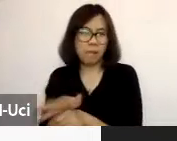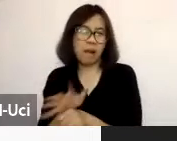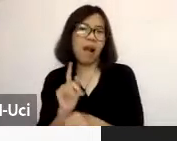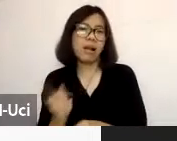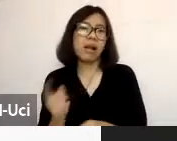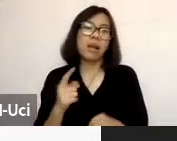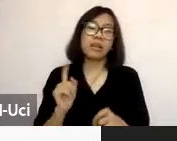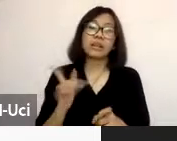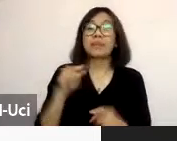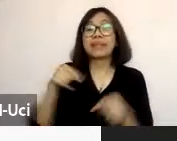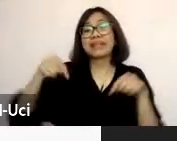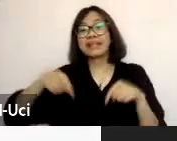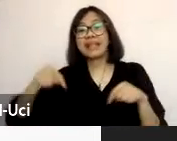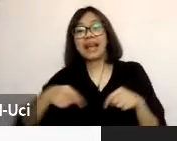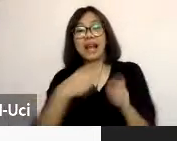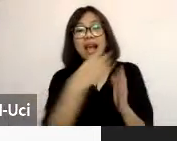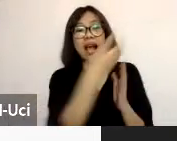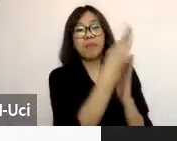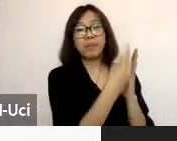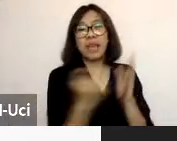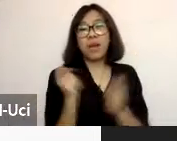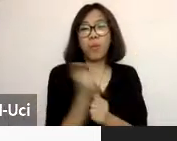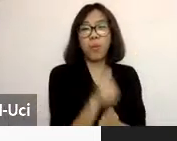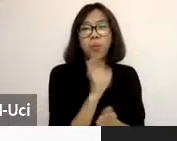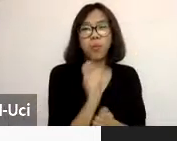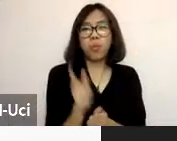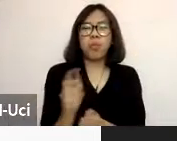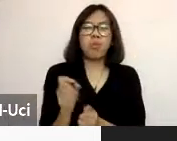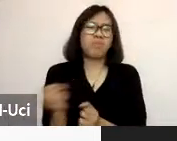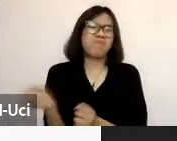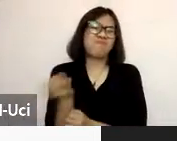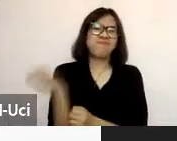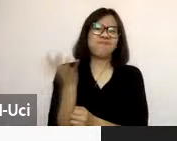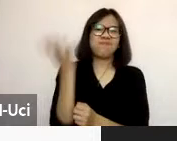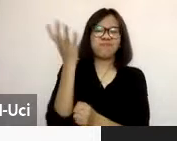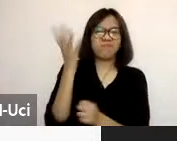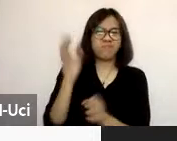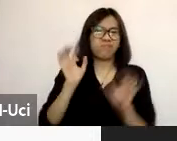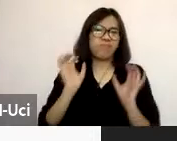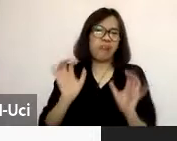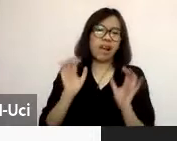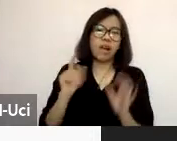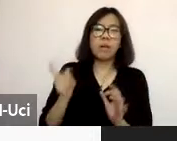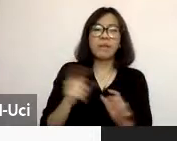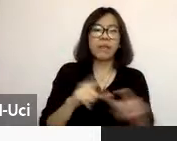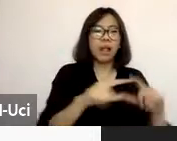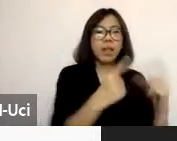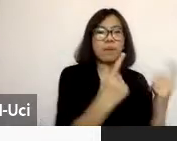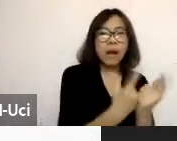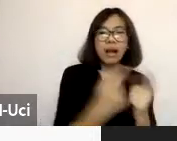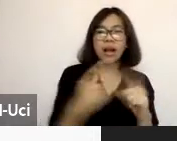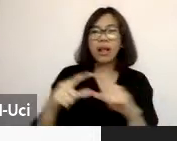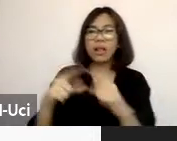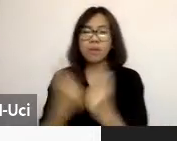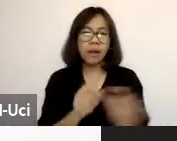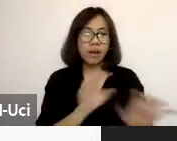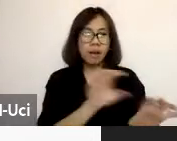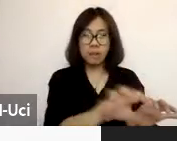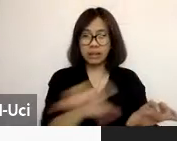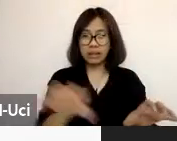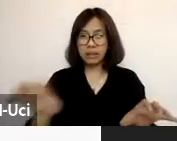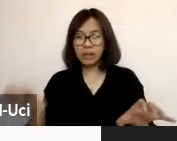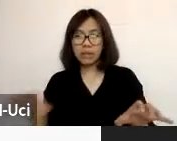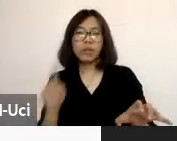biaya yang akan dikeluarkan sangat banyak oleh karena masing-masing lembaga membutuhkan sarana eh apa